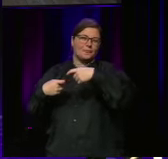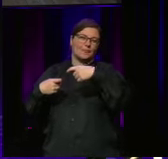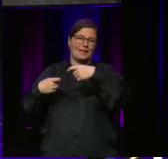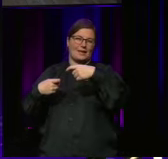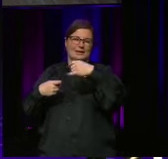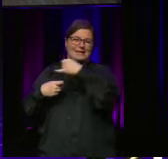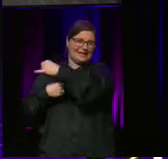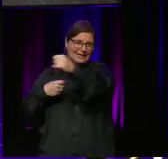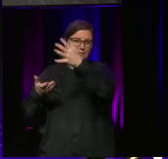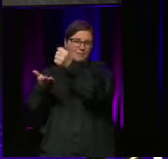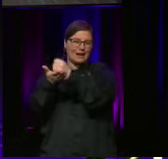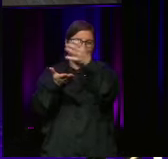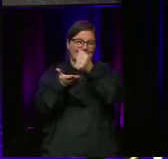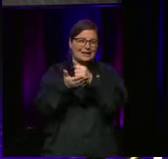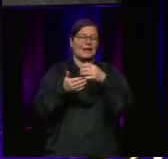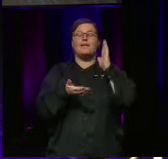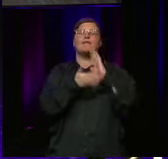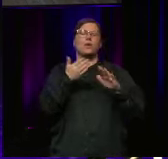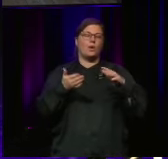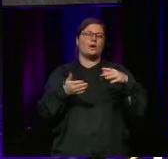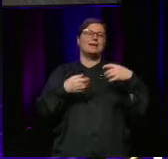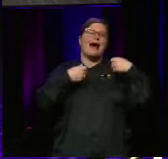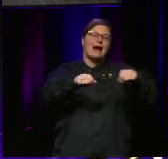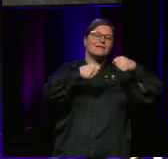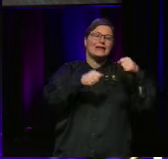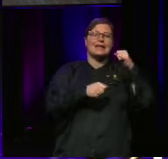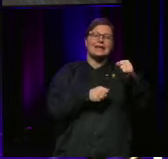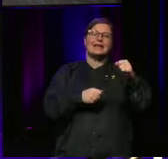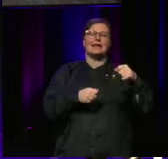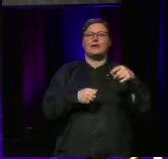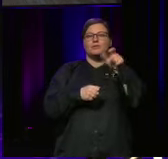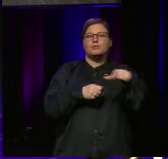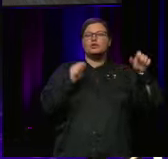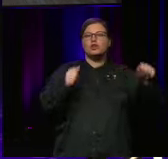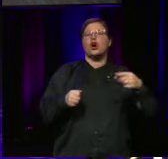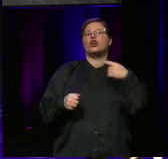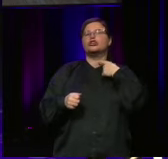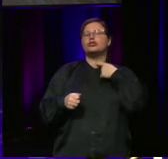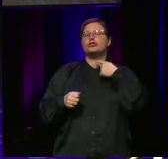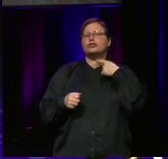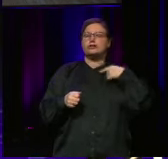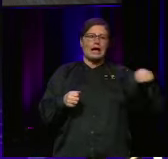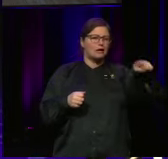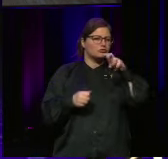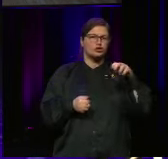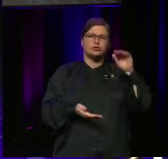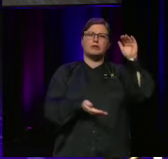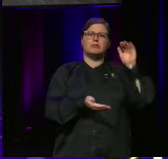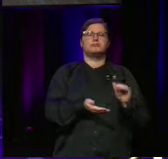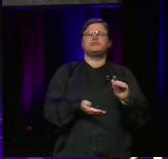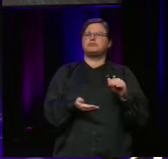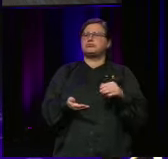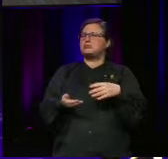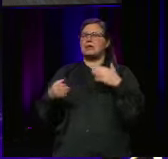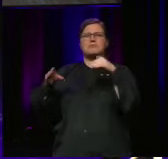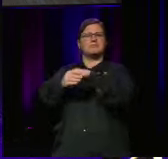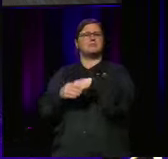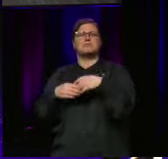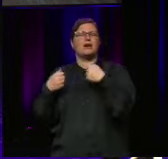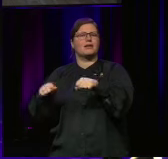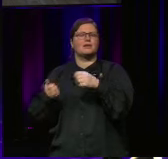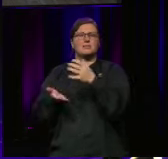från väljarkåren är också ganska låg i relation till aktivitet att vara med i politiska partier.